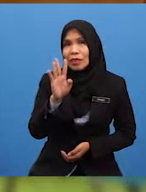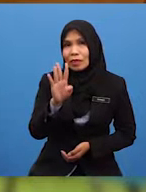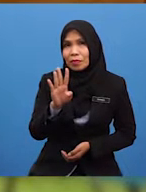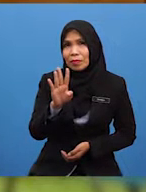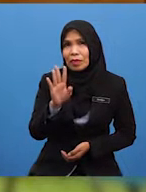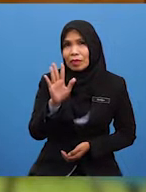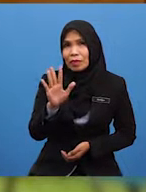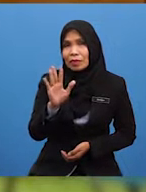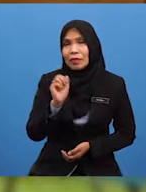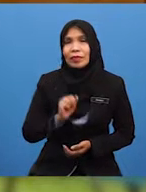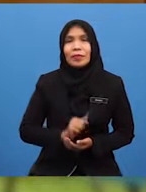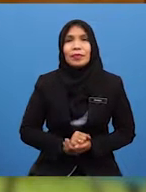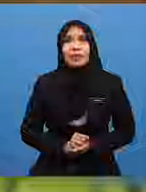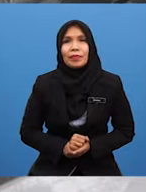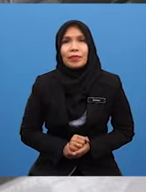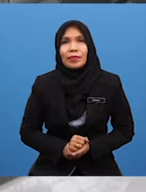2, 3, 4, 5.